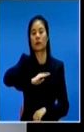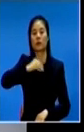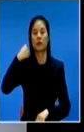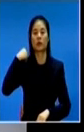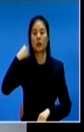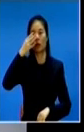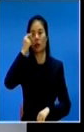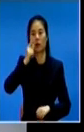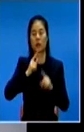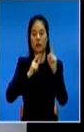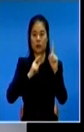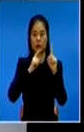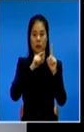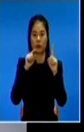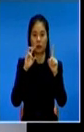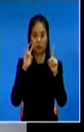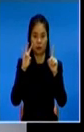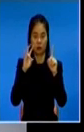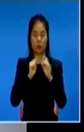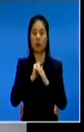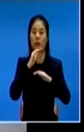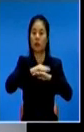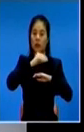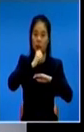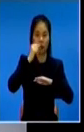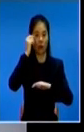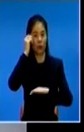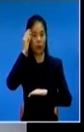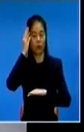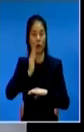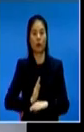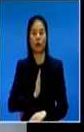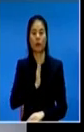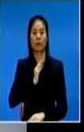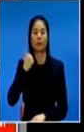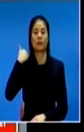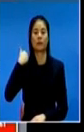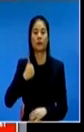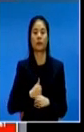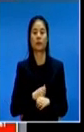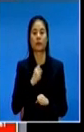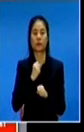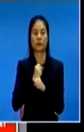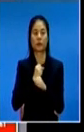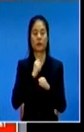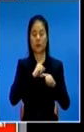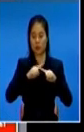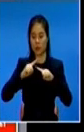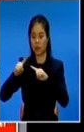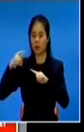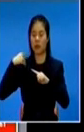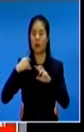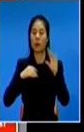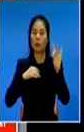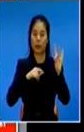ประกอบไปทั้งอาวุโสและความรู้ความสามารถด้วยแล้วนะครับในส่วนที่เหลือตั้งแต่ลำดับ8จ